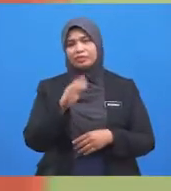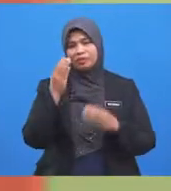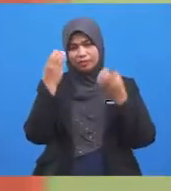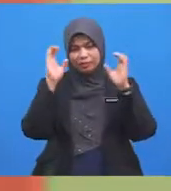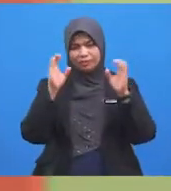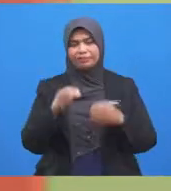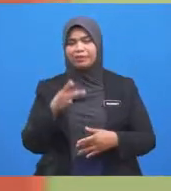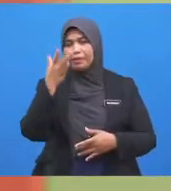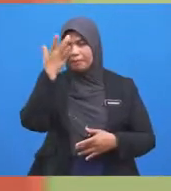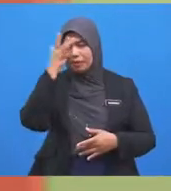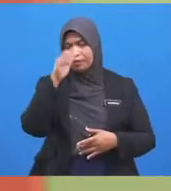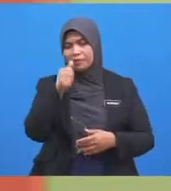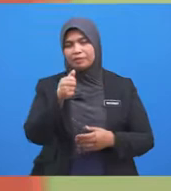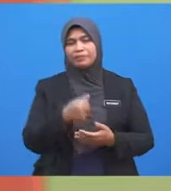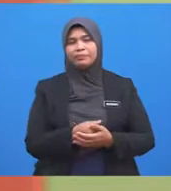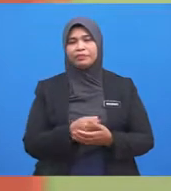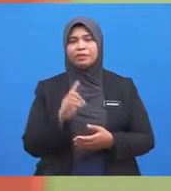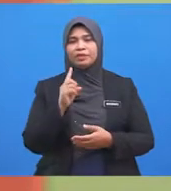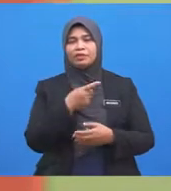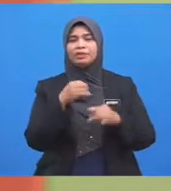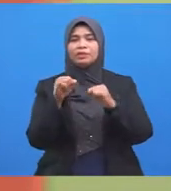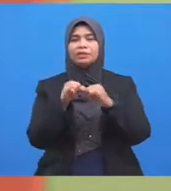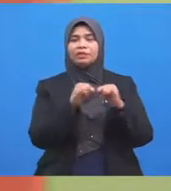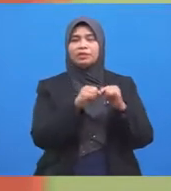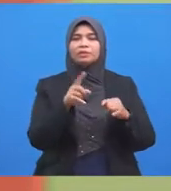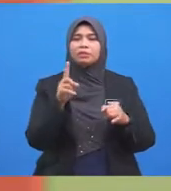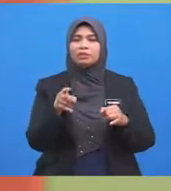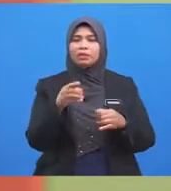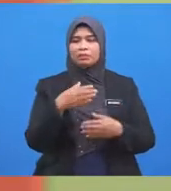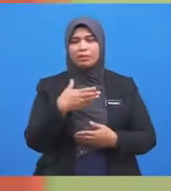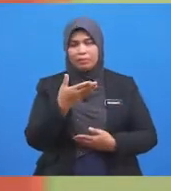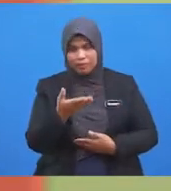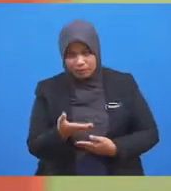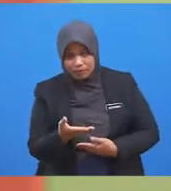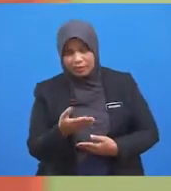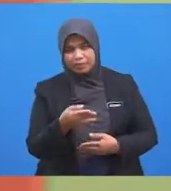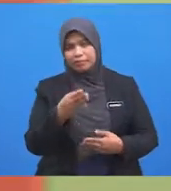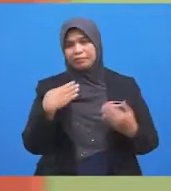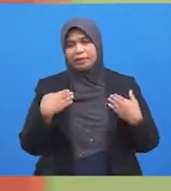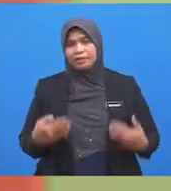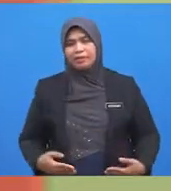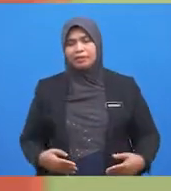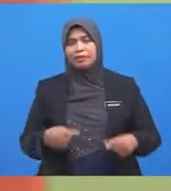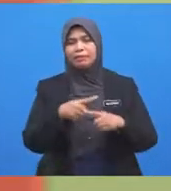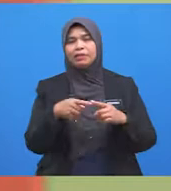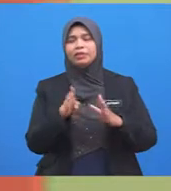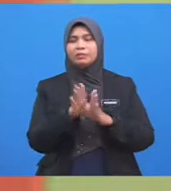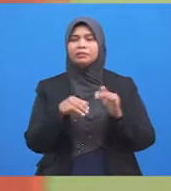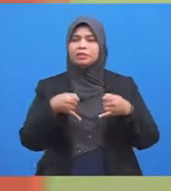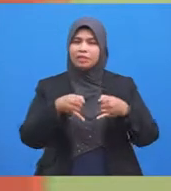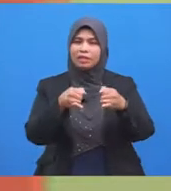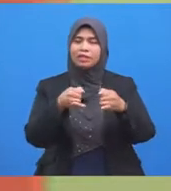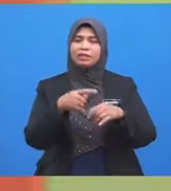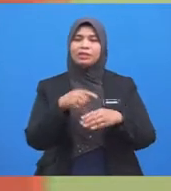betul. Pandai kamu. Kita juga patut membungkukkan badan apabila berjalan